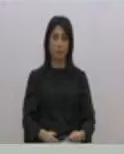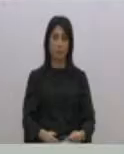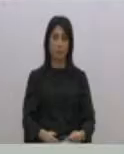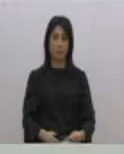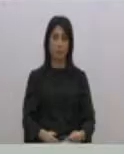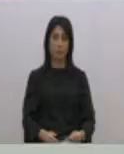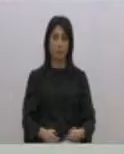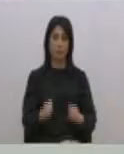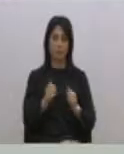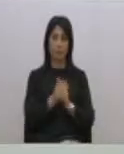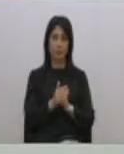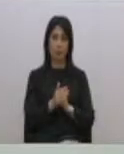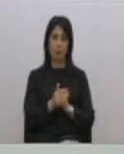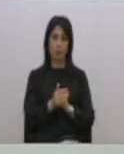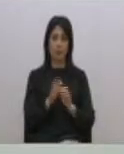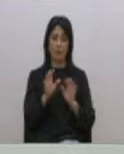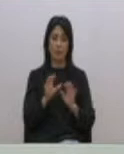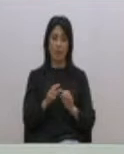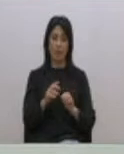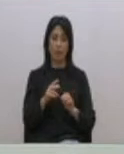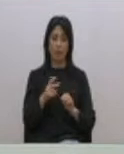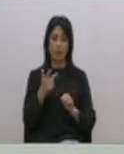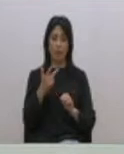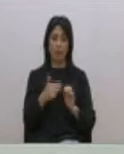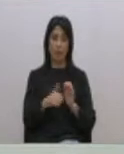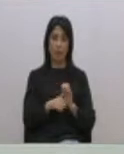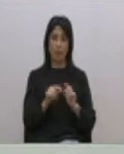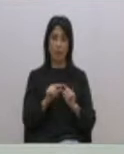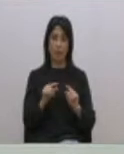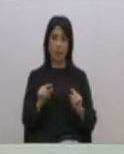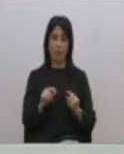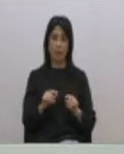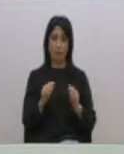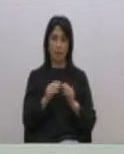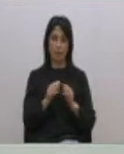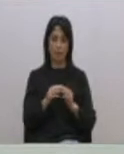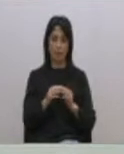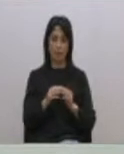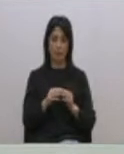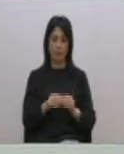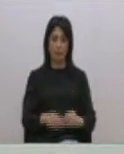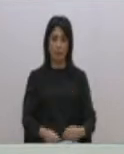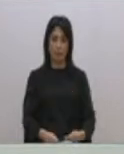კარგი, მე-15 პუნქტი, კანონის 26 მომხრე. არ არის სულელება?